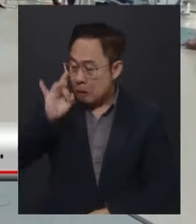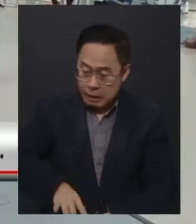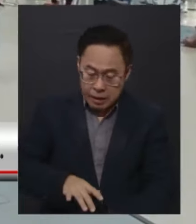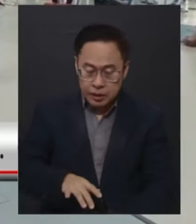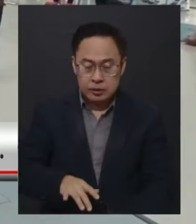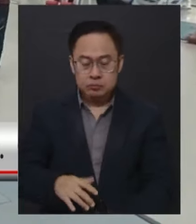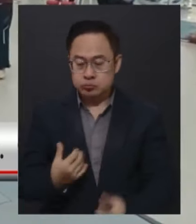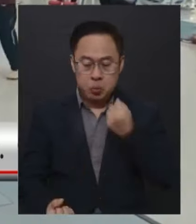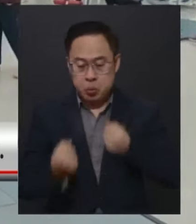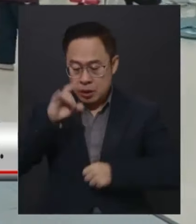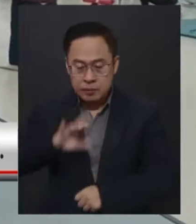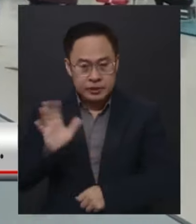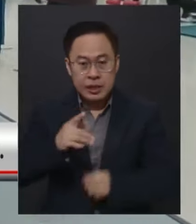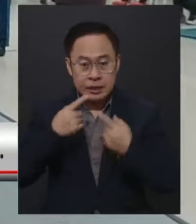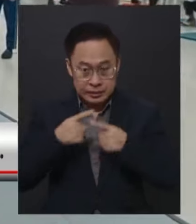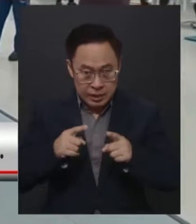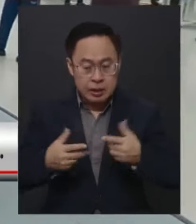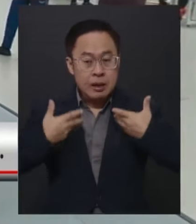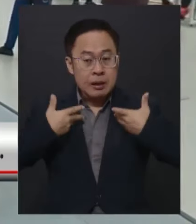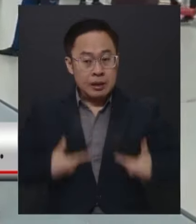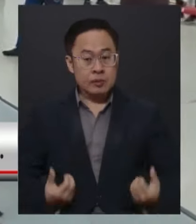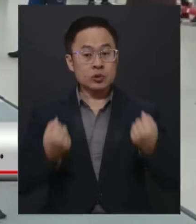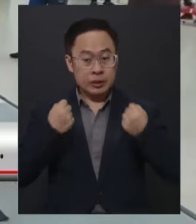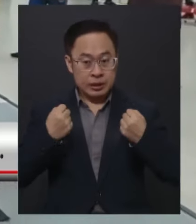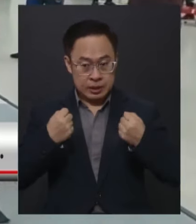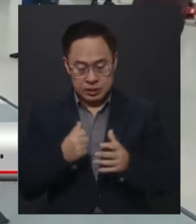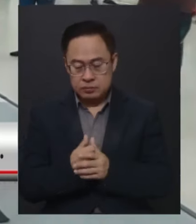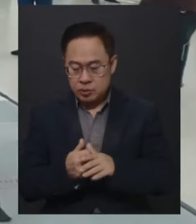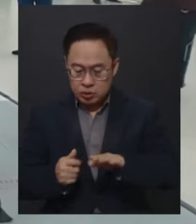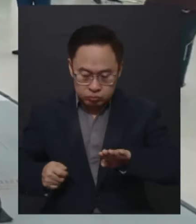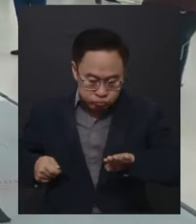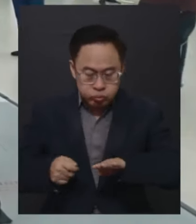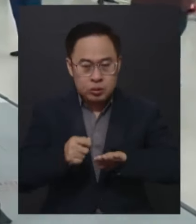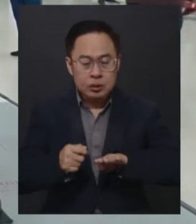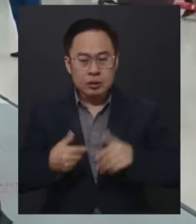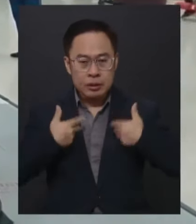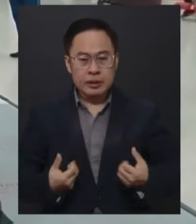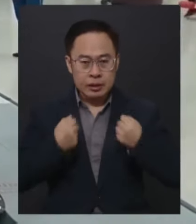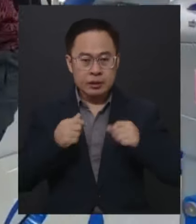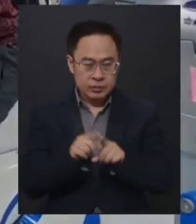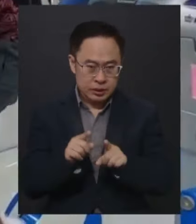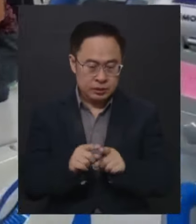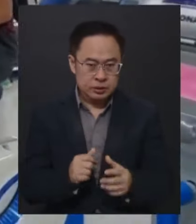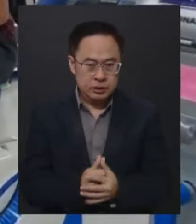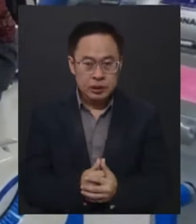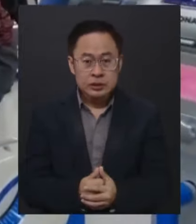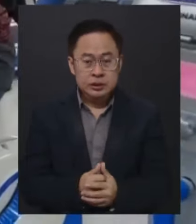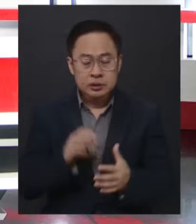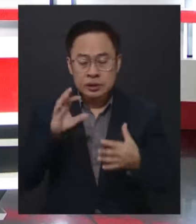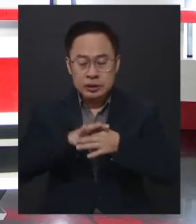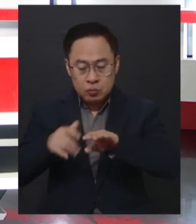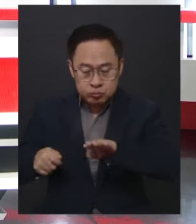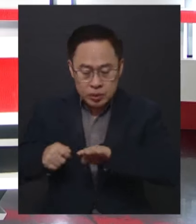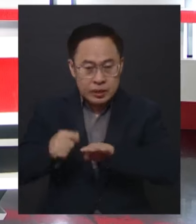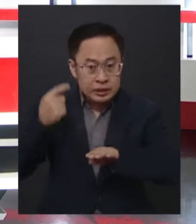การทดสอบคุณก็อาจจะดุจจากการเป็นนักกีฬาทีมชาติได้เหมือนกันถูกต้องค่ะจริงๆก็ใช้เอ่อหลายอย่างประกอบกันนะคะ